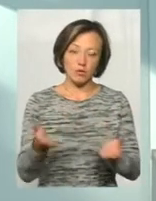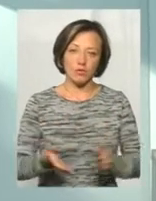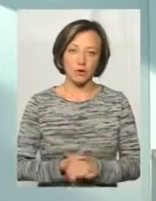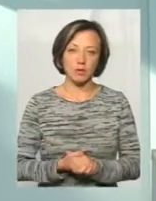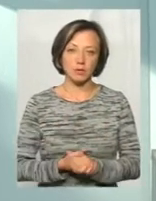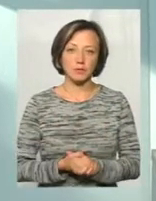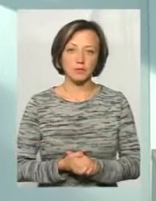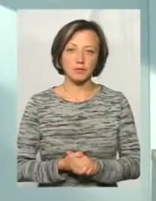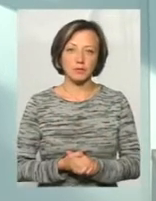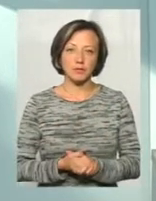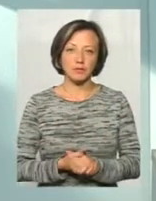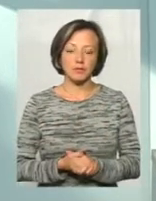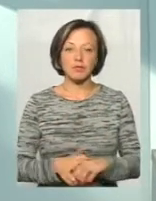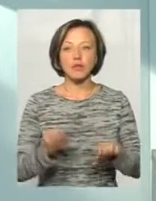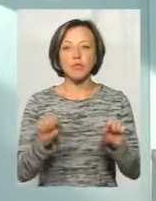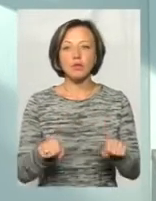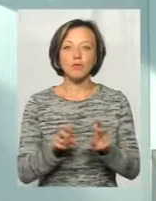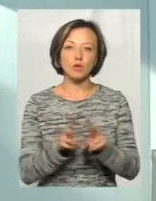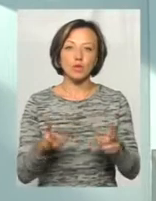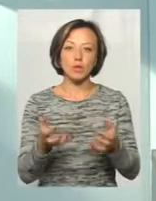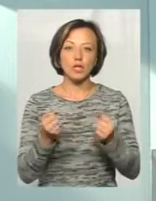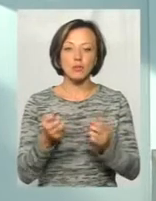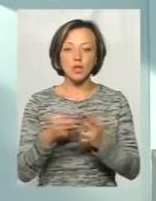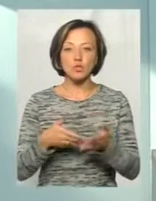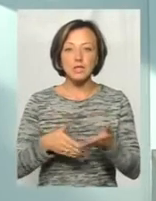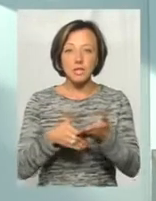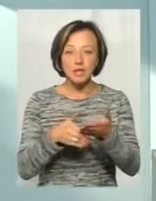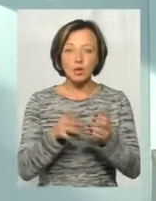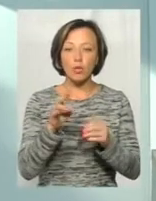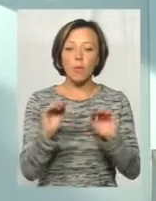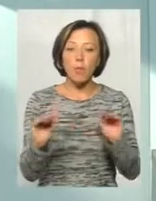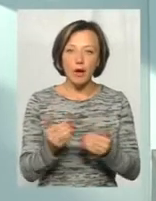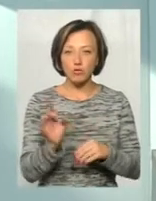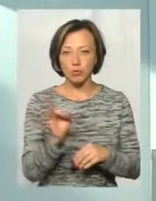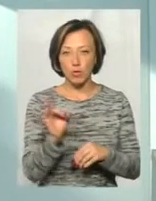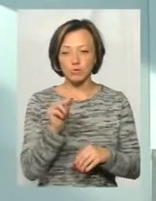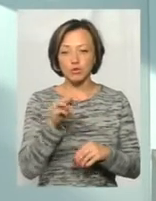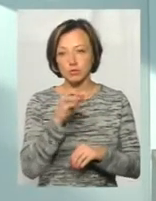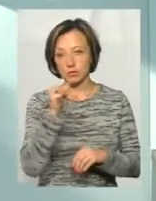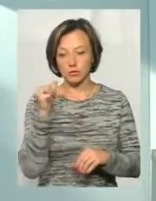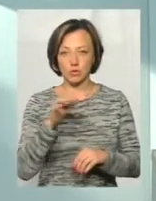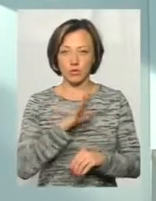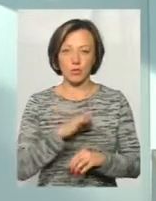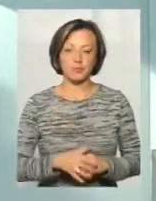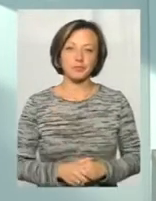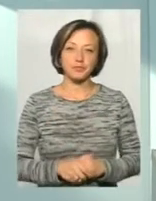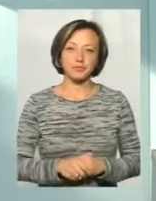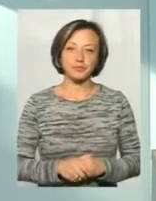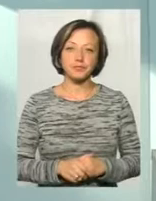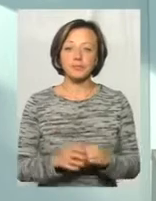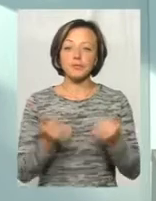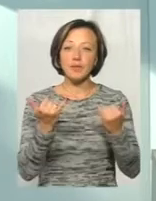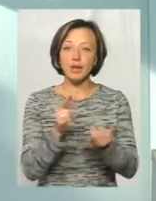доходи. Можливо, хтось отримає субсидію, але вже в меншому розмірі, ніж він отримував субсидію в минулому році. Ну,